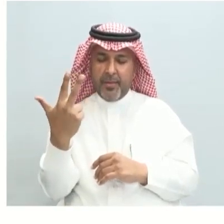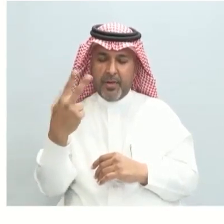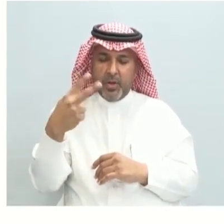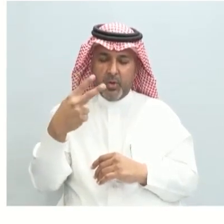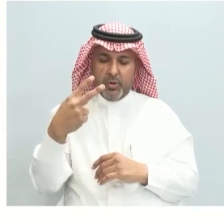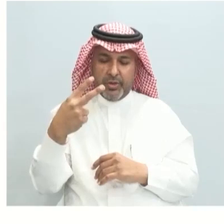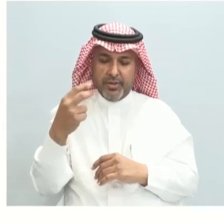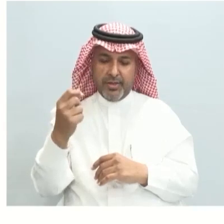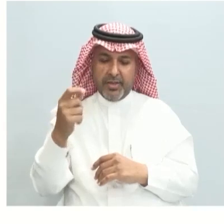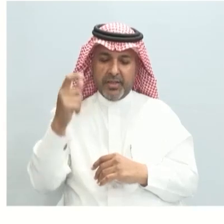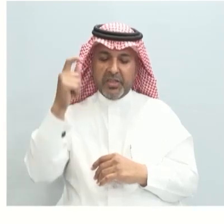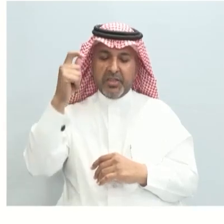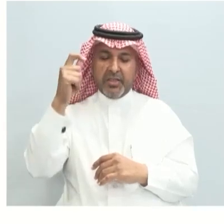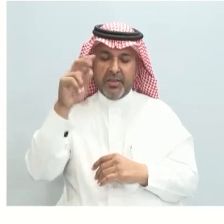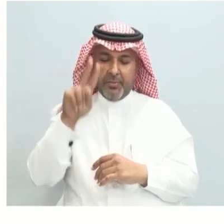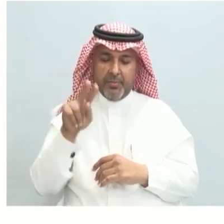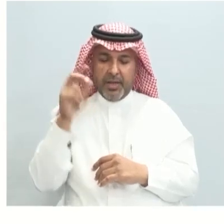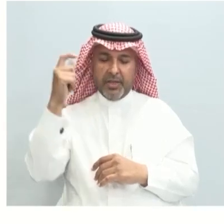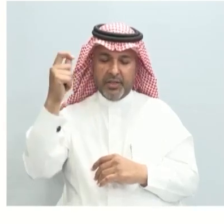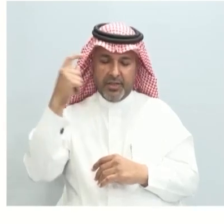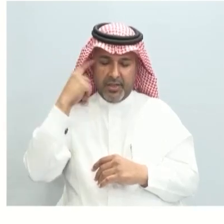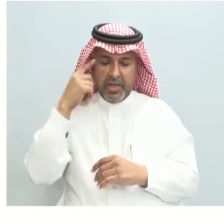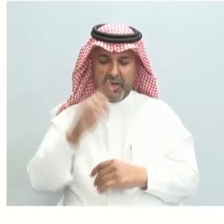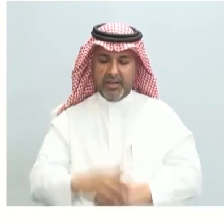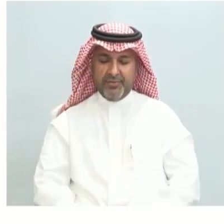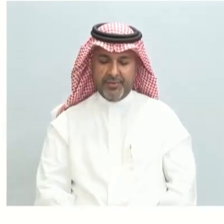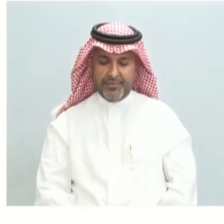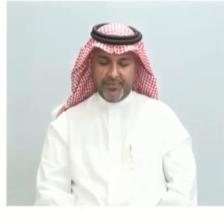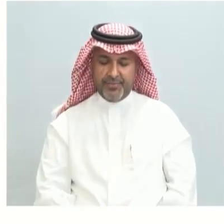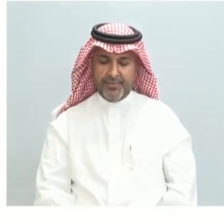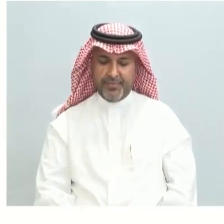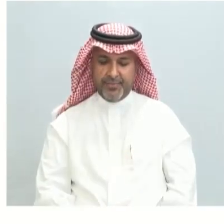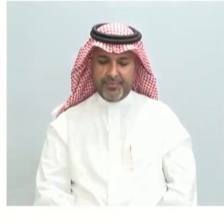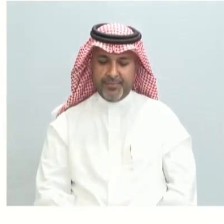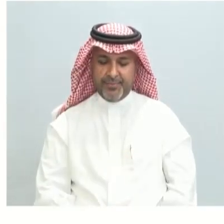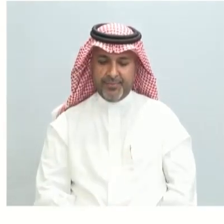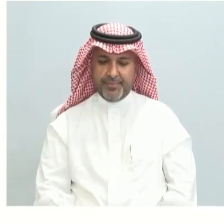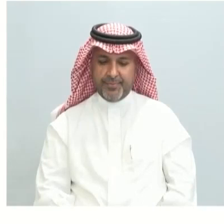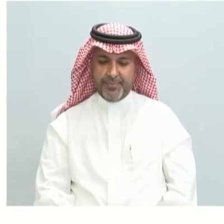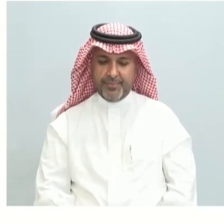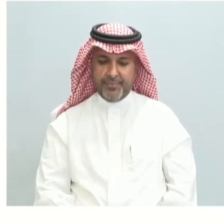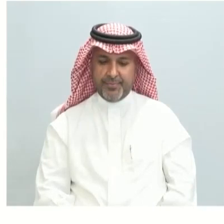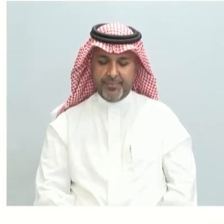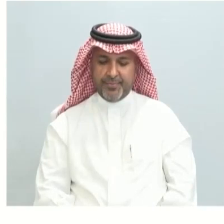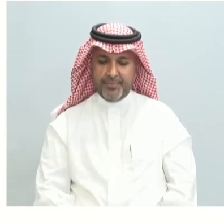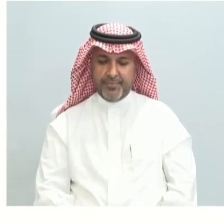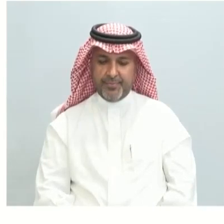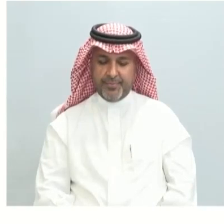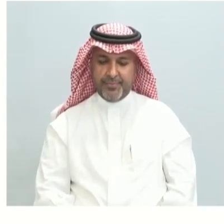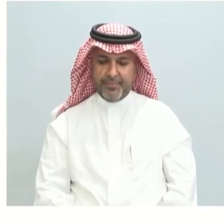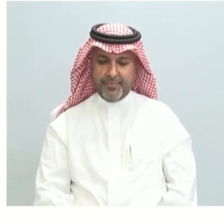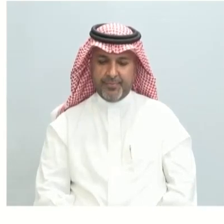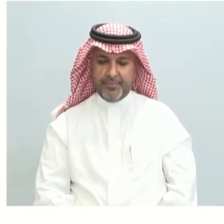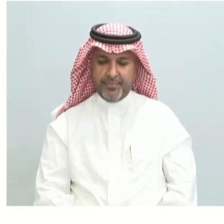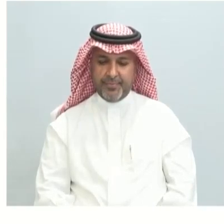بدل الثيتا ممكن نقول ثيتا ممكن نقول تي بهذا الشكل لأن التردد دائما يكون بالنسبة لي الزمن فإن